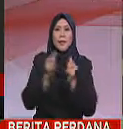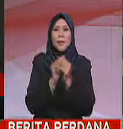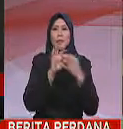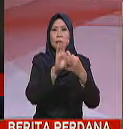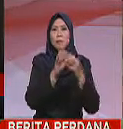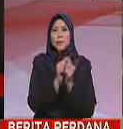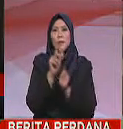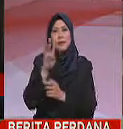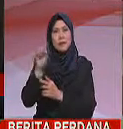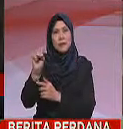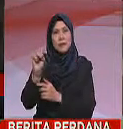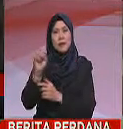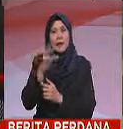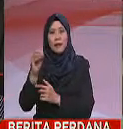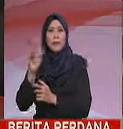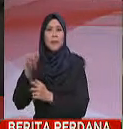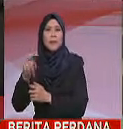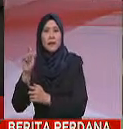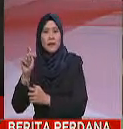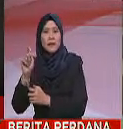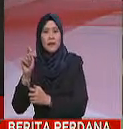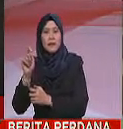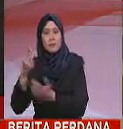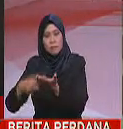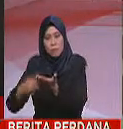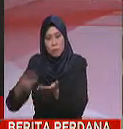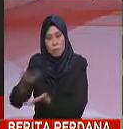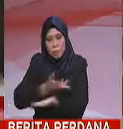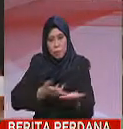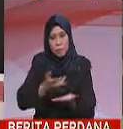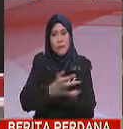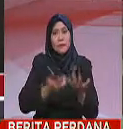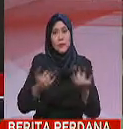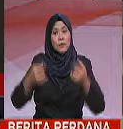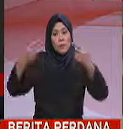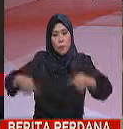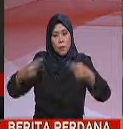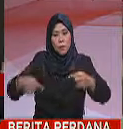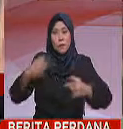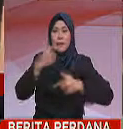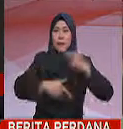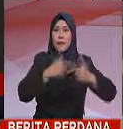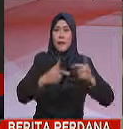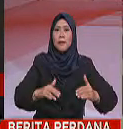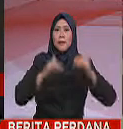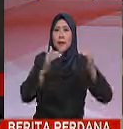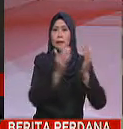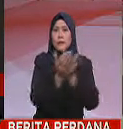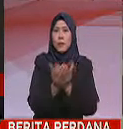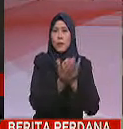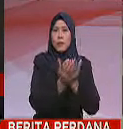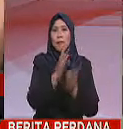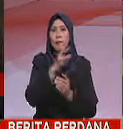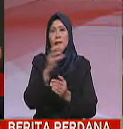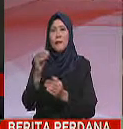Sukan kita akan bercakap pula dengan Kementerian Pendidikan dan Kementerian Pengajian Tinggi untuk memastikan bahawa kejohanan ini dan liga akan ada di peringkat sekolah dan juga di